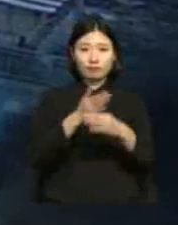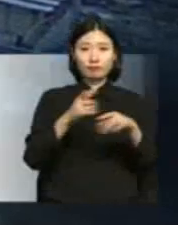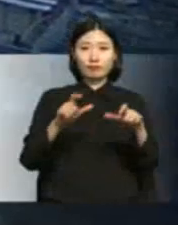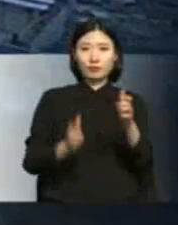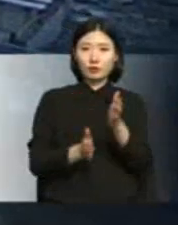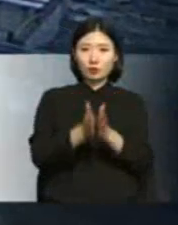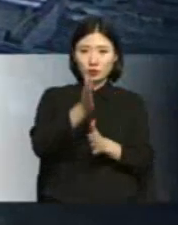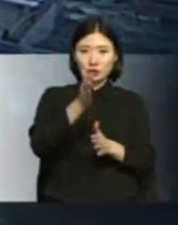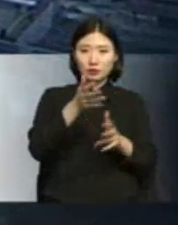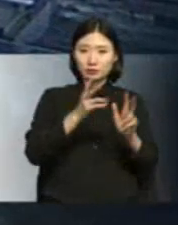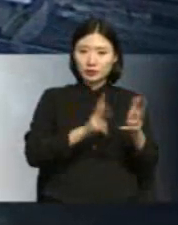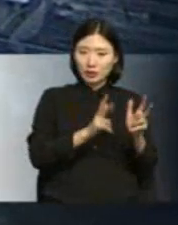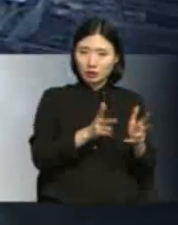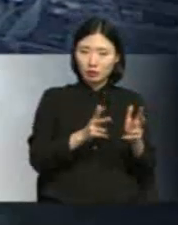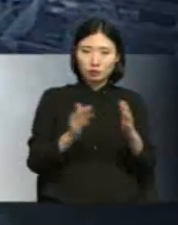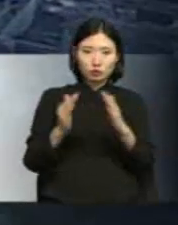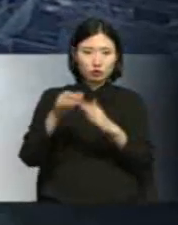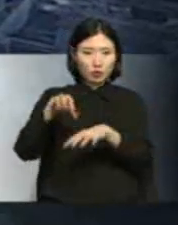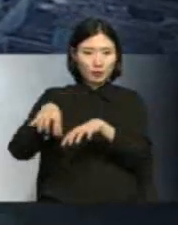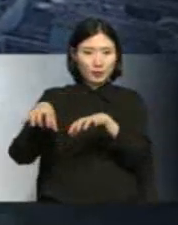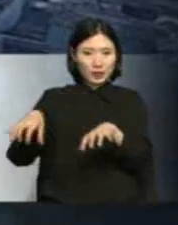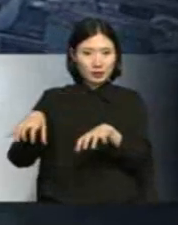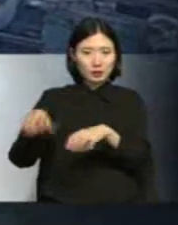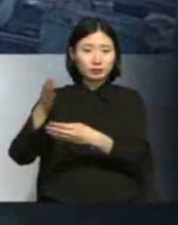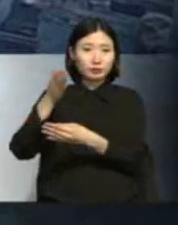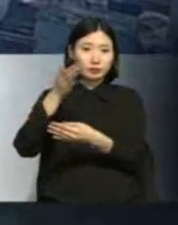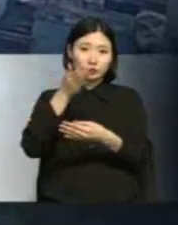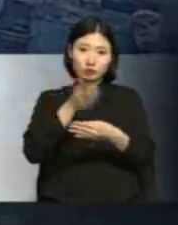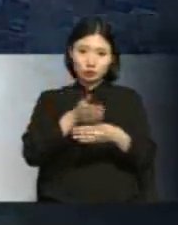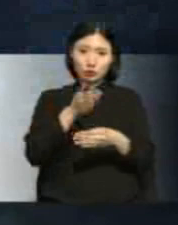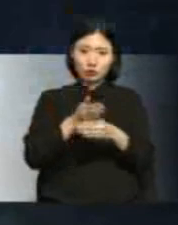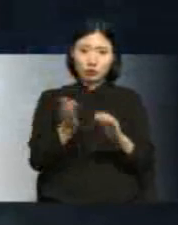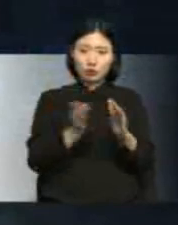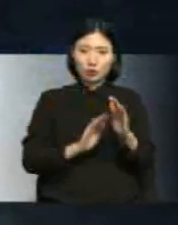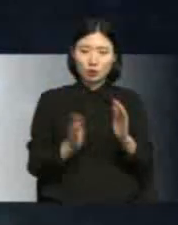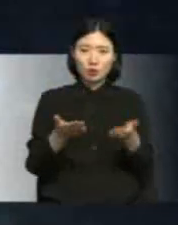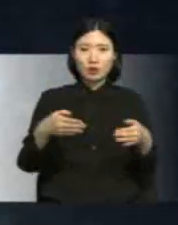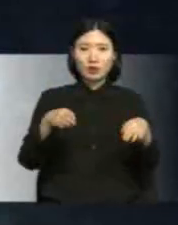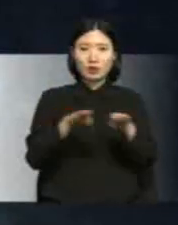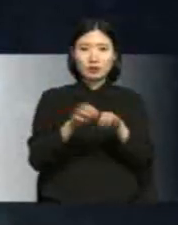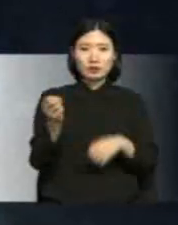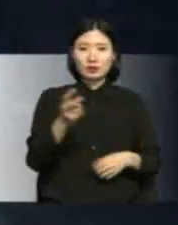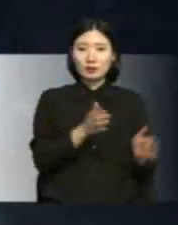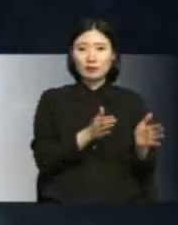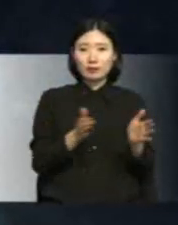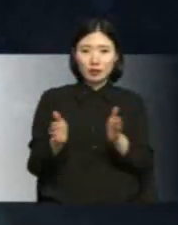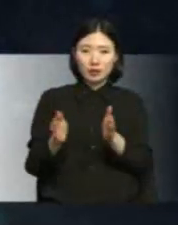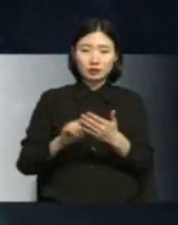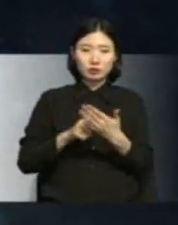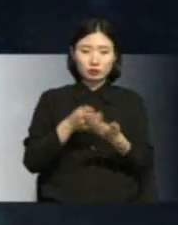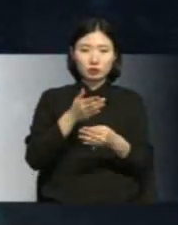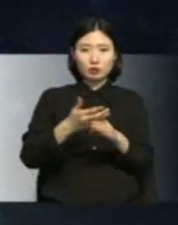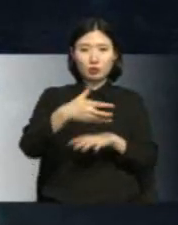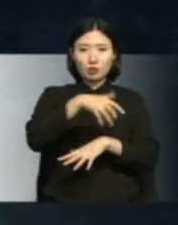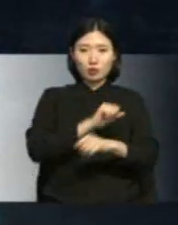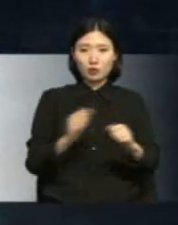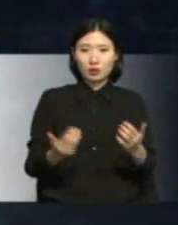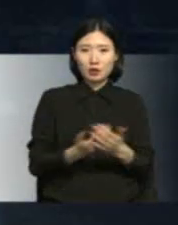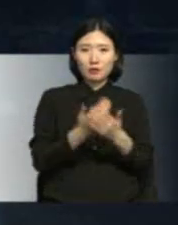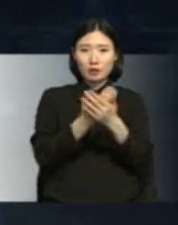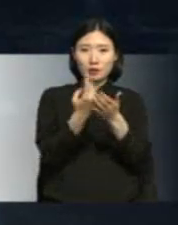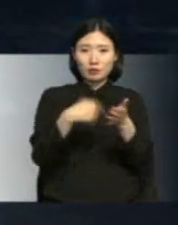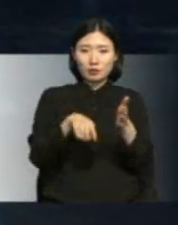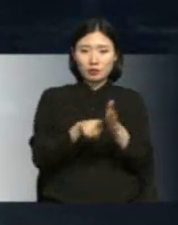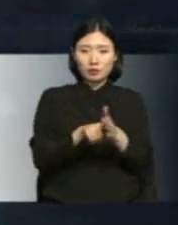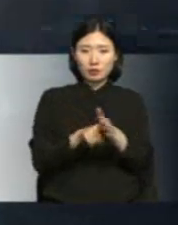중구는 도심 산업과 주거 밀집 지역을 중심으로 공공기관 재배치를 추진하고 있습니다. 본격적인 개발을